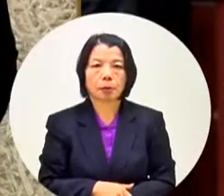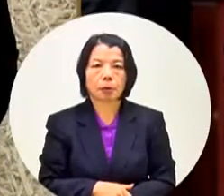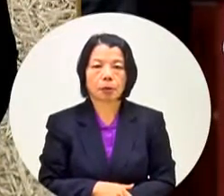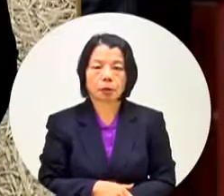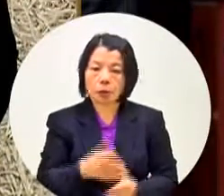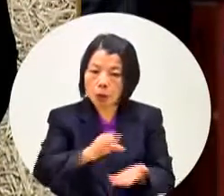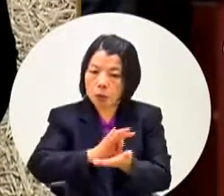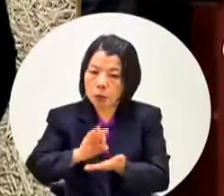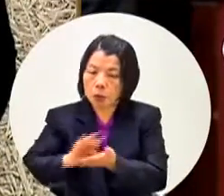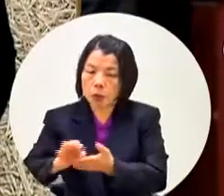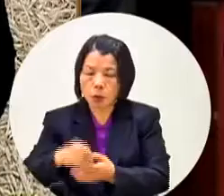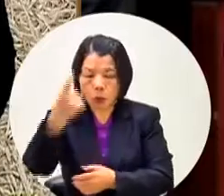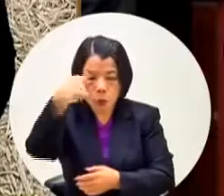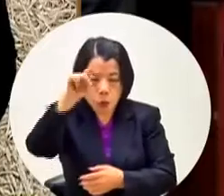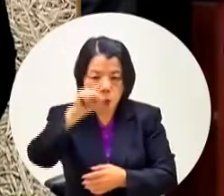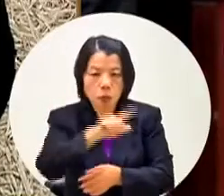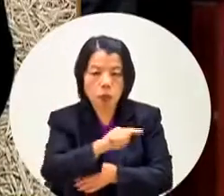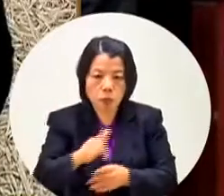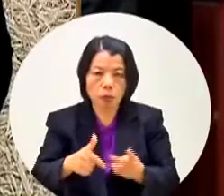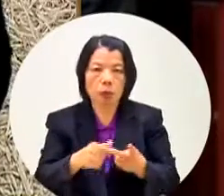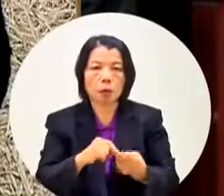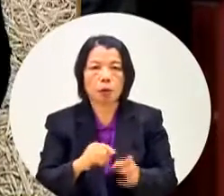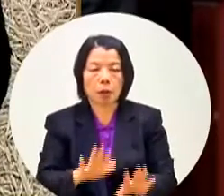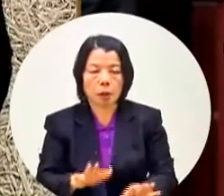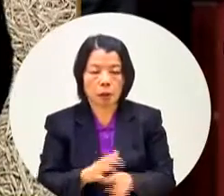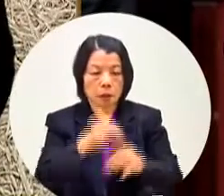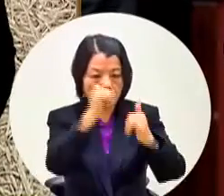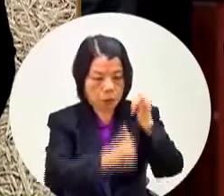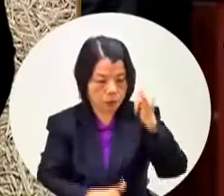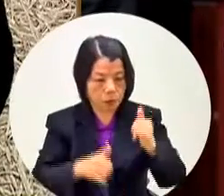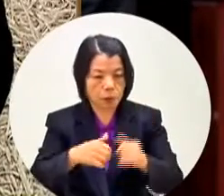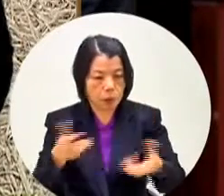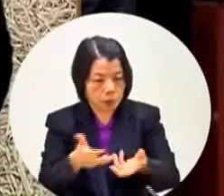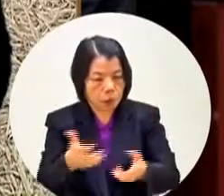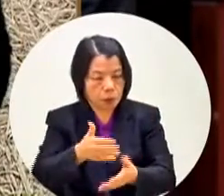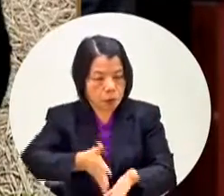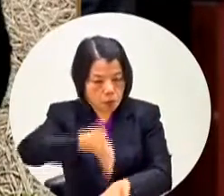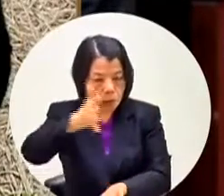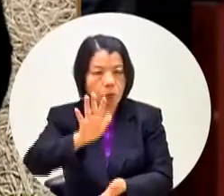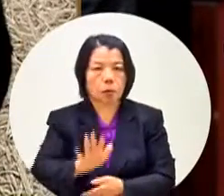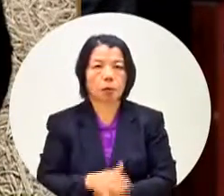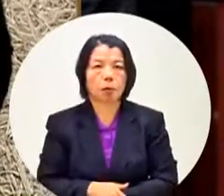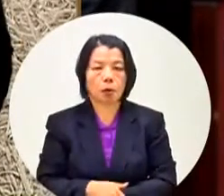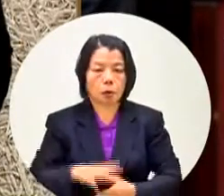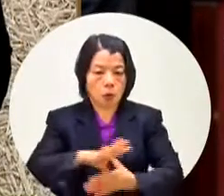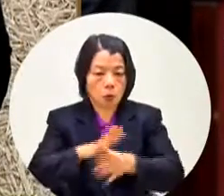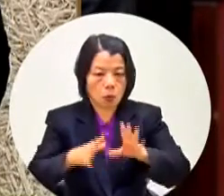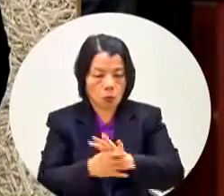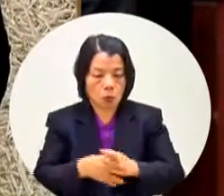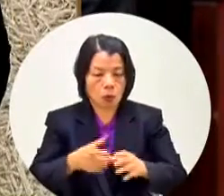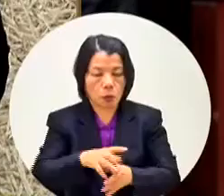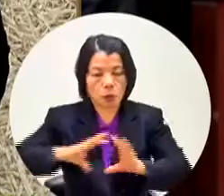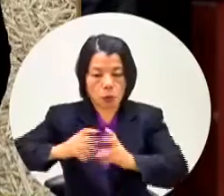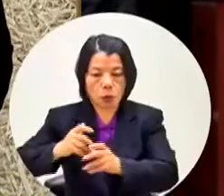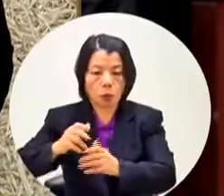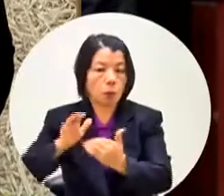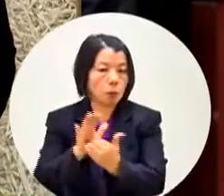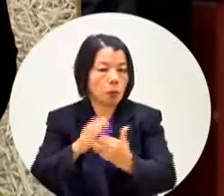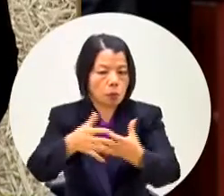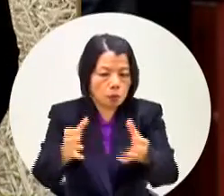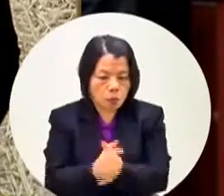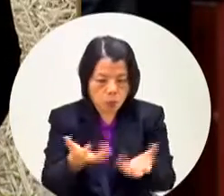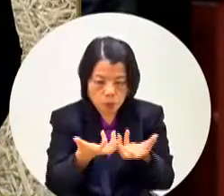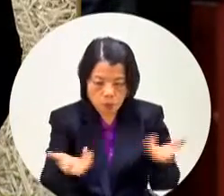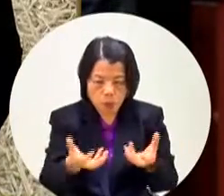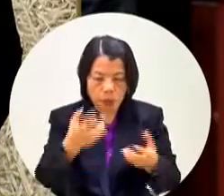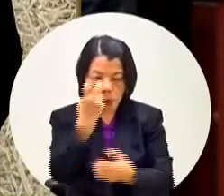那冈山其实它有两处眷村是非常有名的哦，它是日本海军航空队的眷社群。